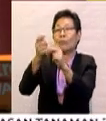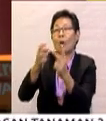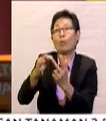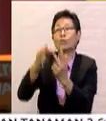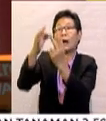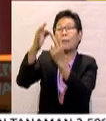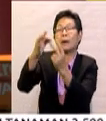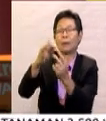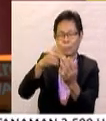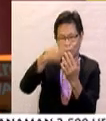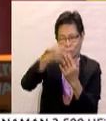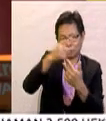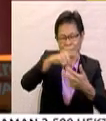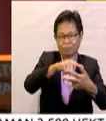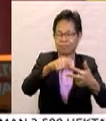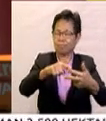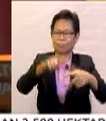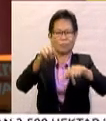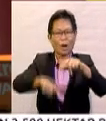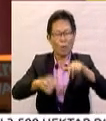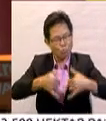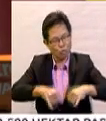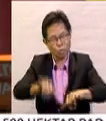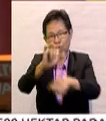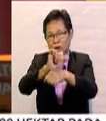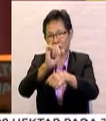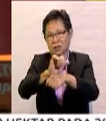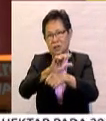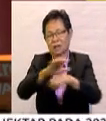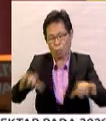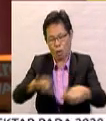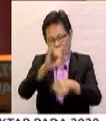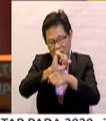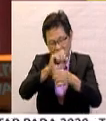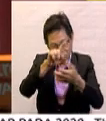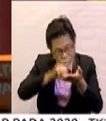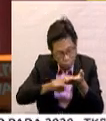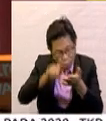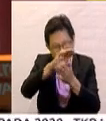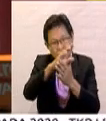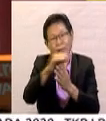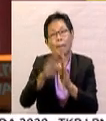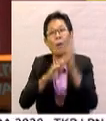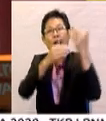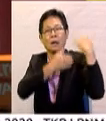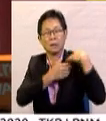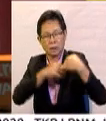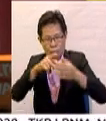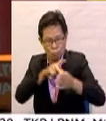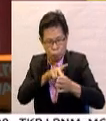untuk meneruskan kerja-kerja dengan lebih teliti, tanggungjawab dan profesional.